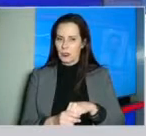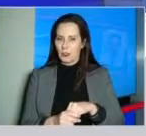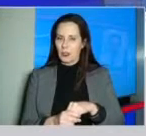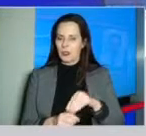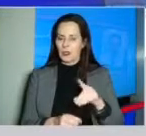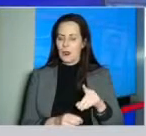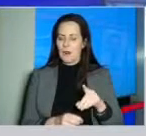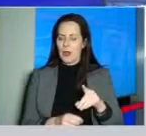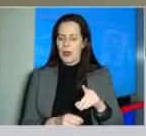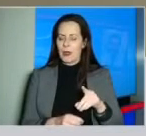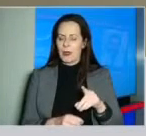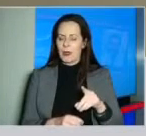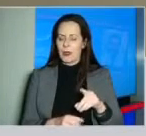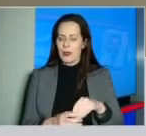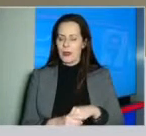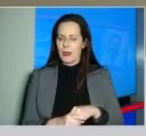לישראל ביתנו?